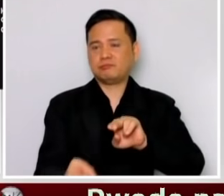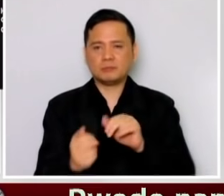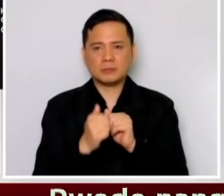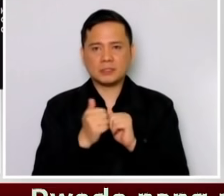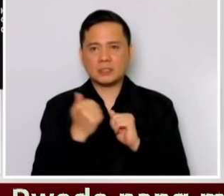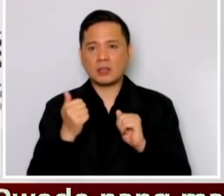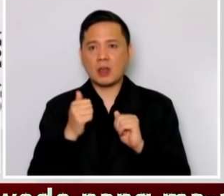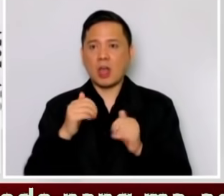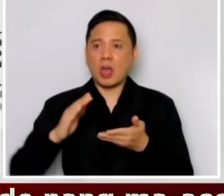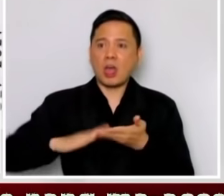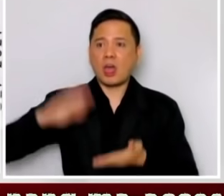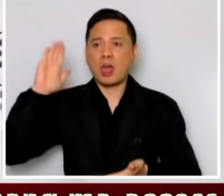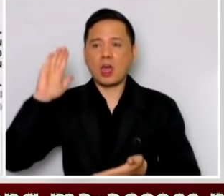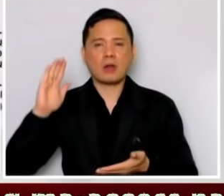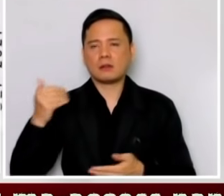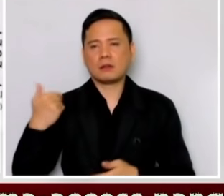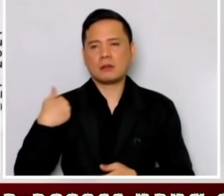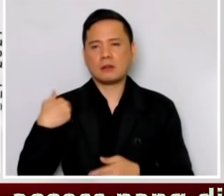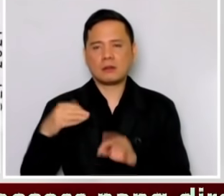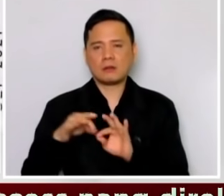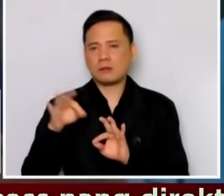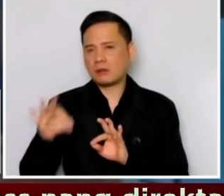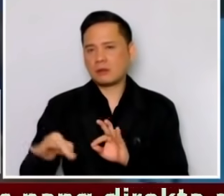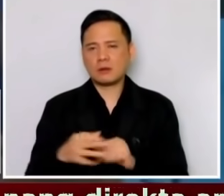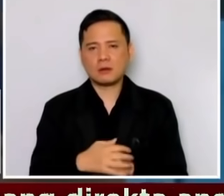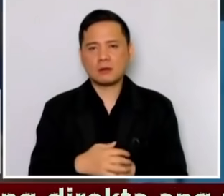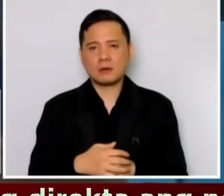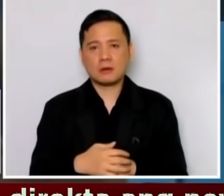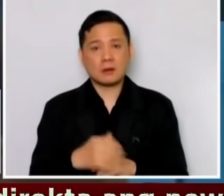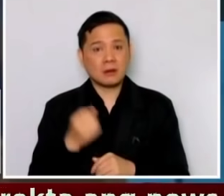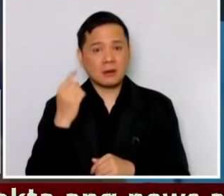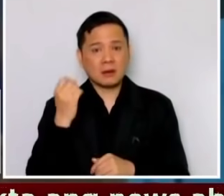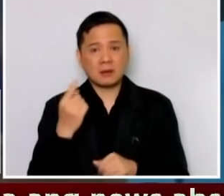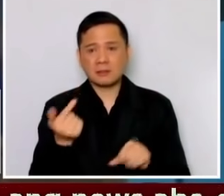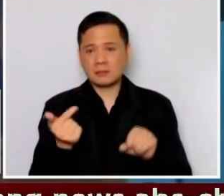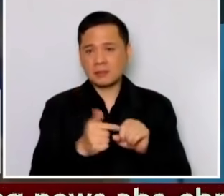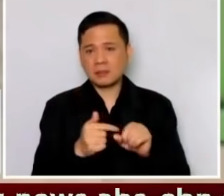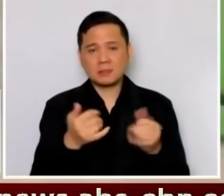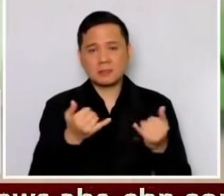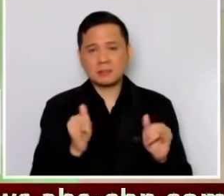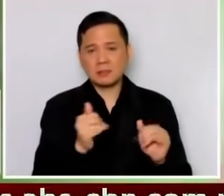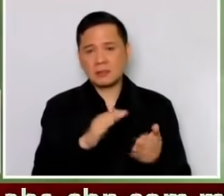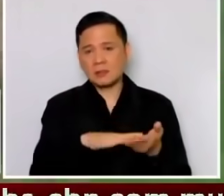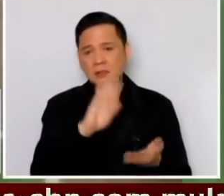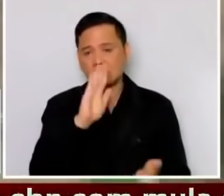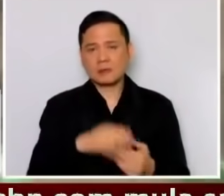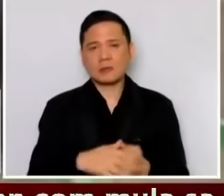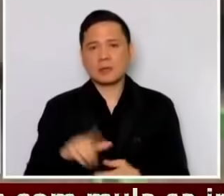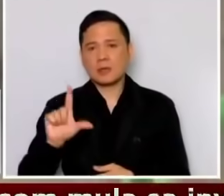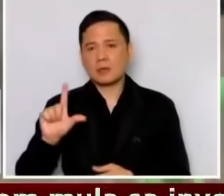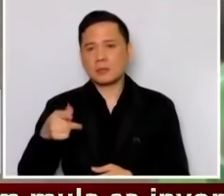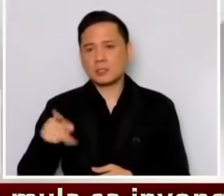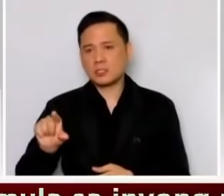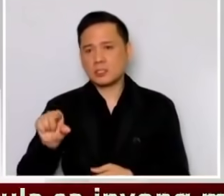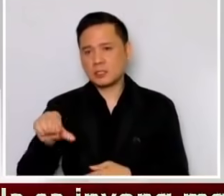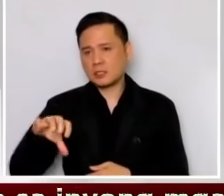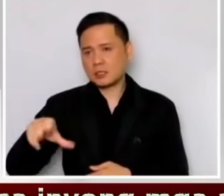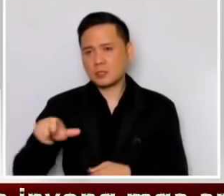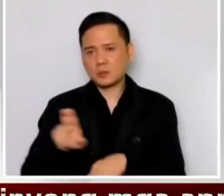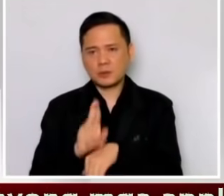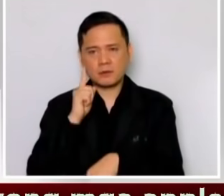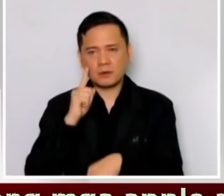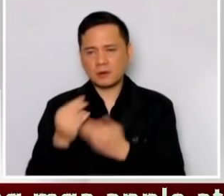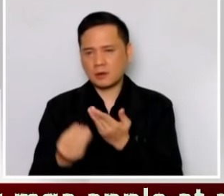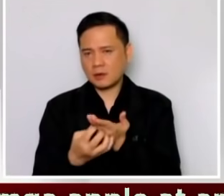ang presyo ng pagkain, pataas naman ang presyo ng gasolina, na natili ring mataas ang presyo ng LPG na ginagamit sa pagluluto.